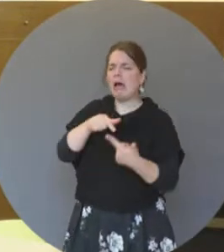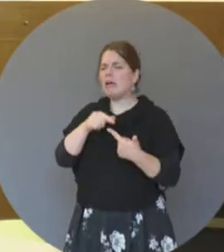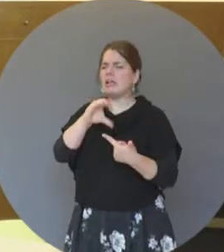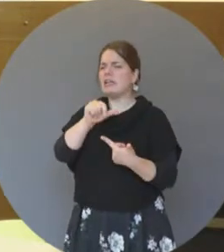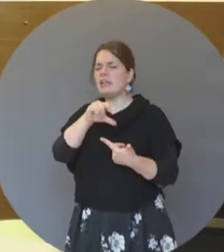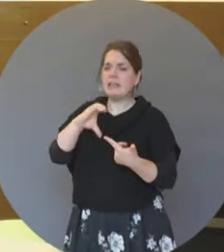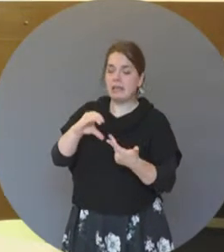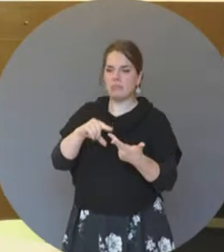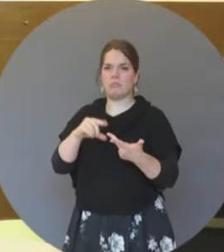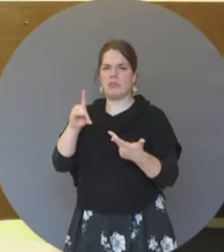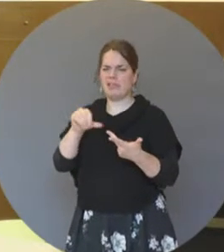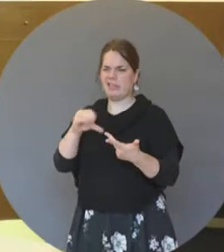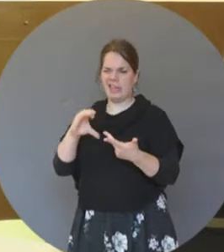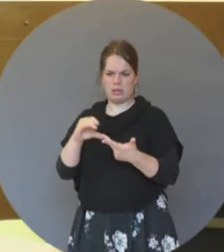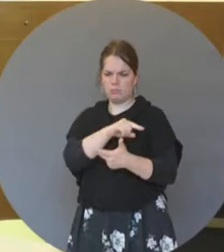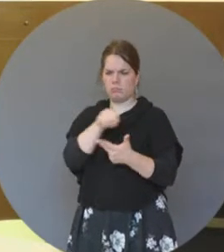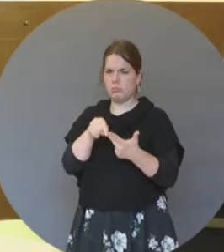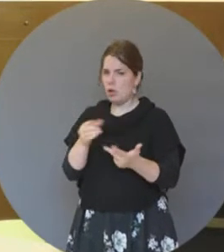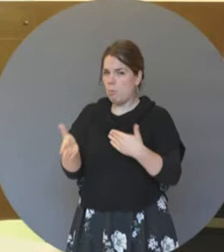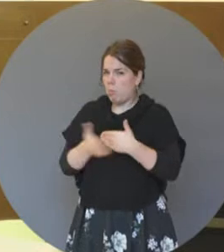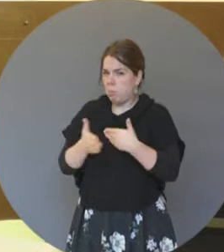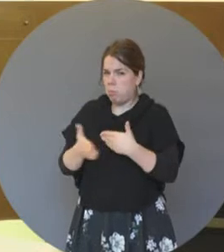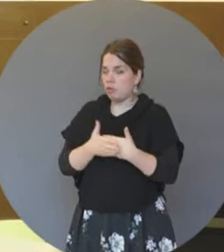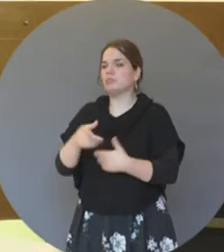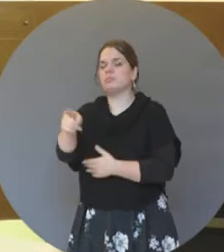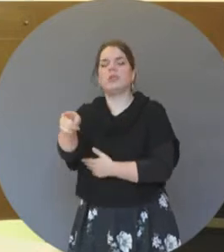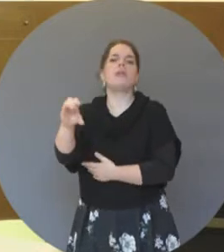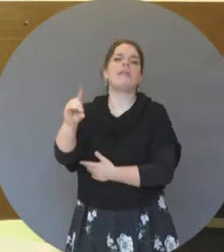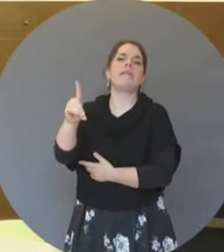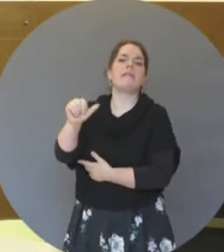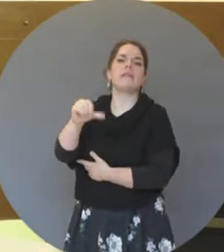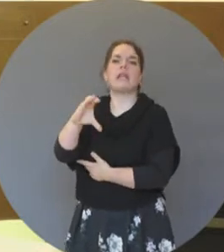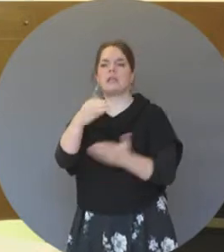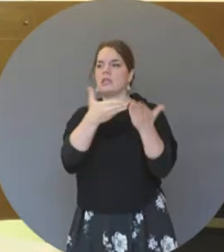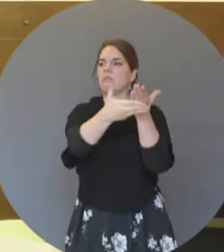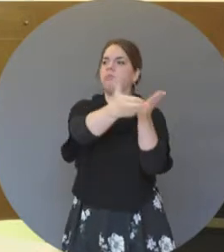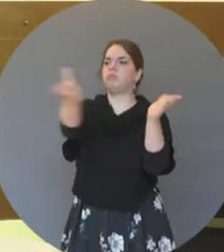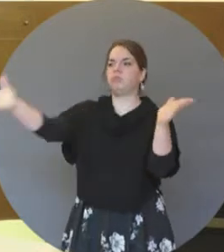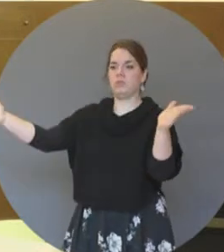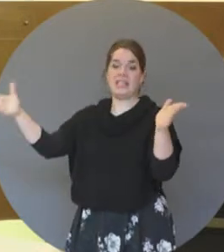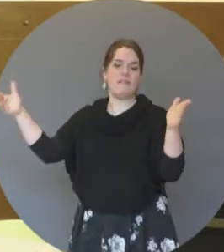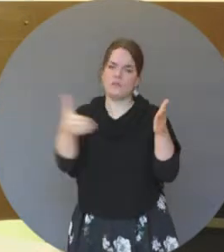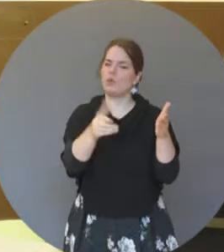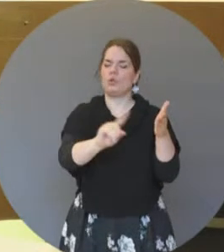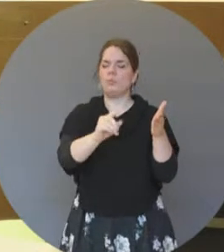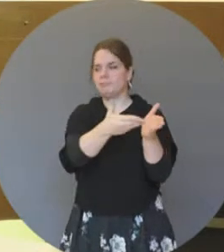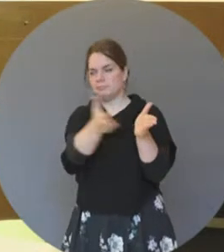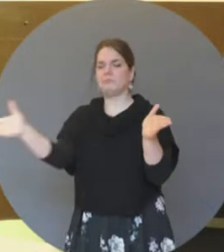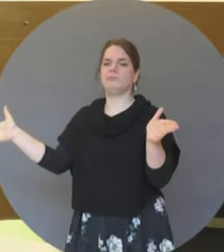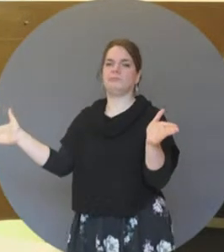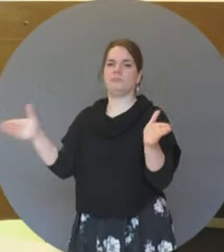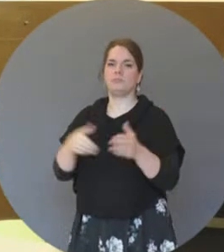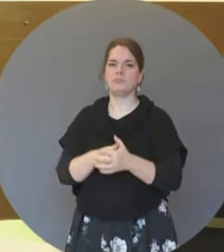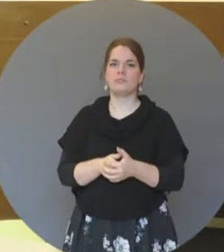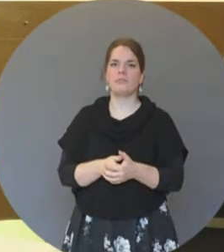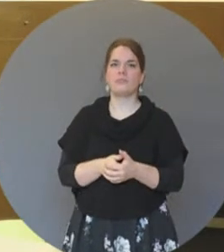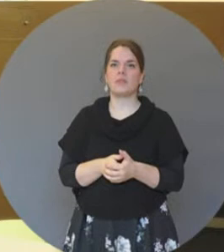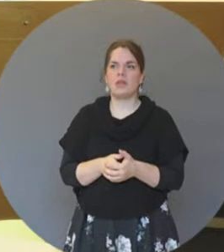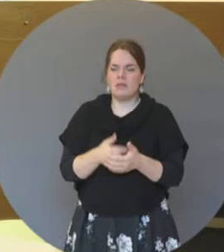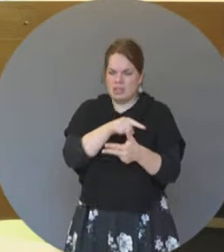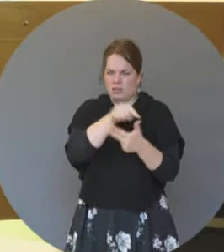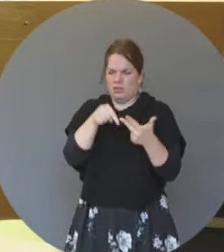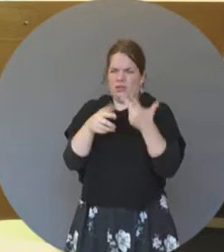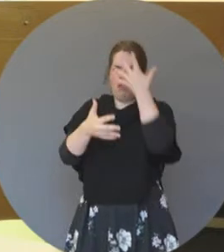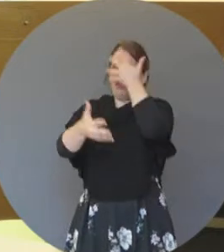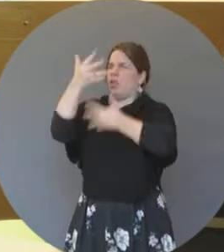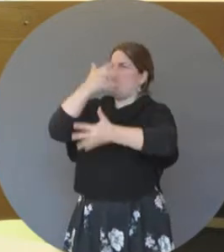et DAC même si je précise que le Dax s'adresse à toute population je crains qu'il en résulte des confusions et que les